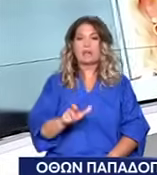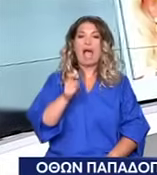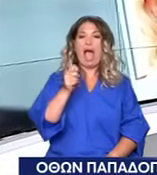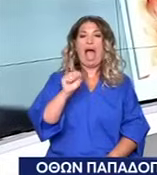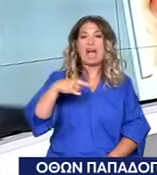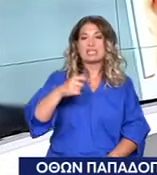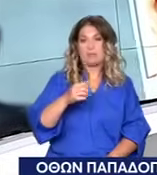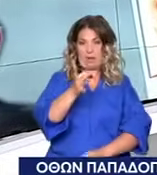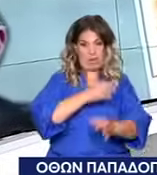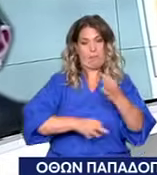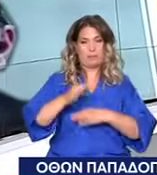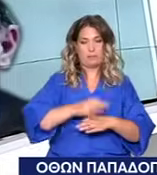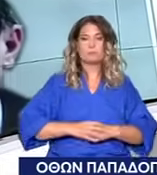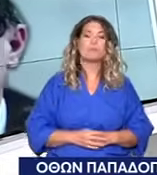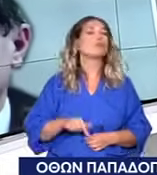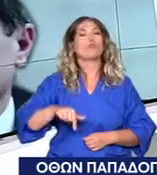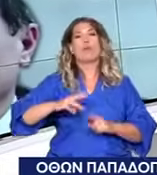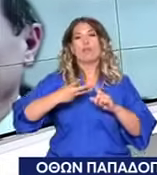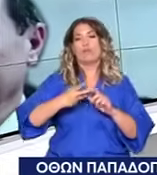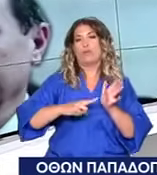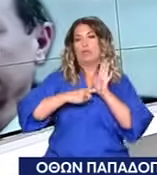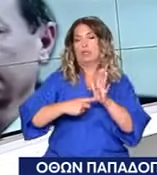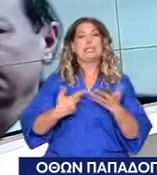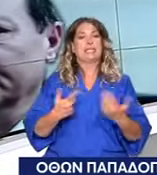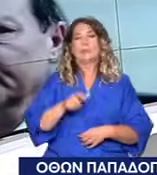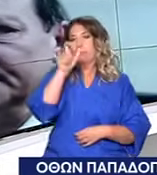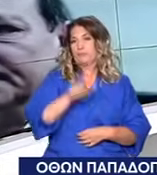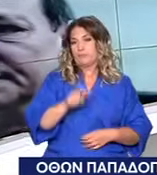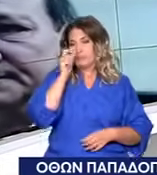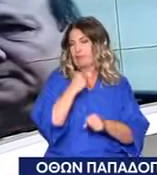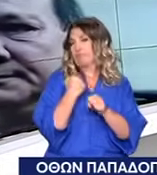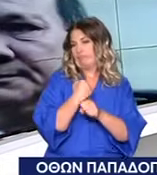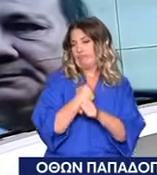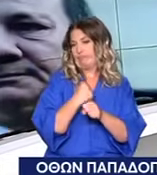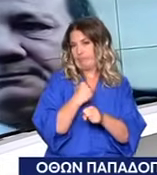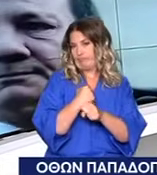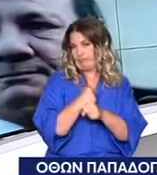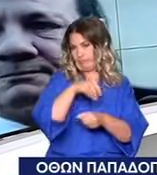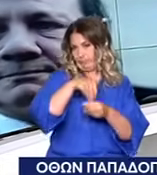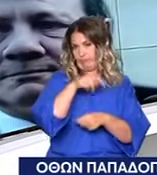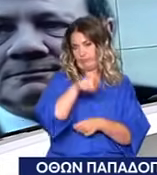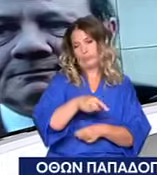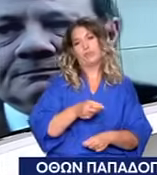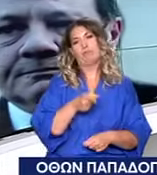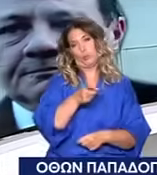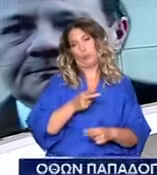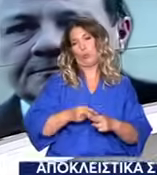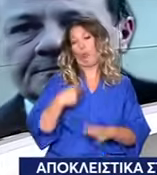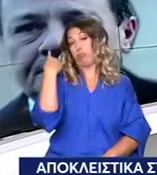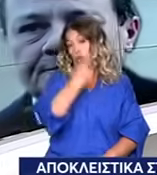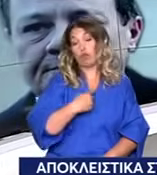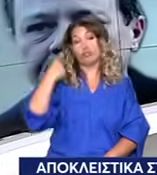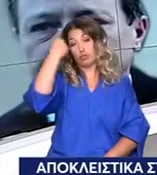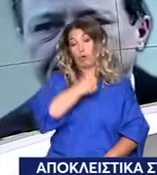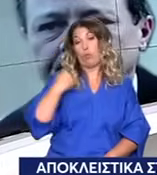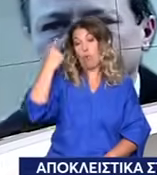Νίκο, στο τρίτο κομμάτι θα ακούσουμε για έναν συνεργάτη του γραφείου, ο οποίος φαίνεται να έχει κομβικό ρόλο στην υπόθεση. Είναι ο συνεργάτης που